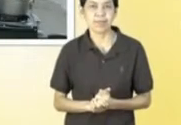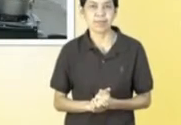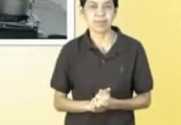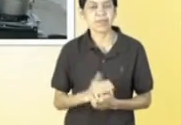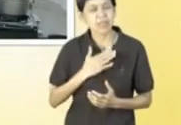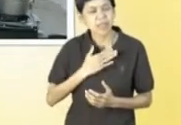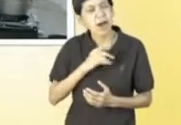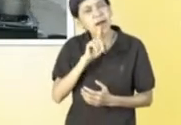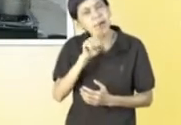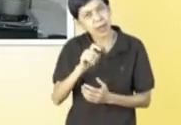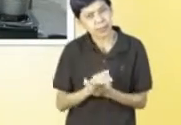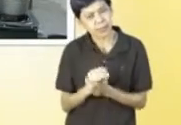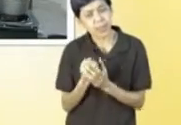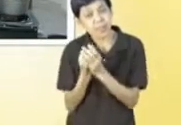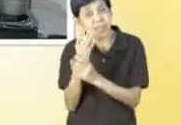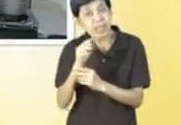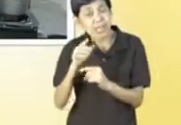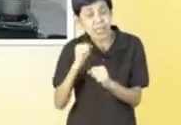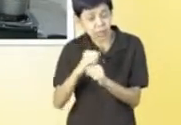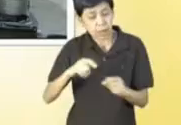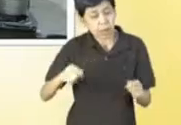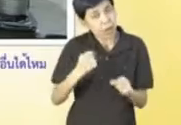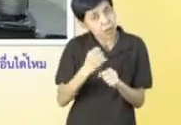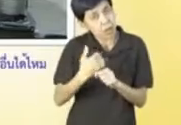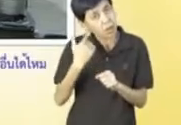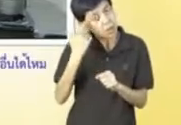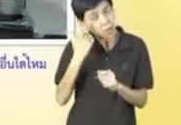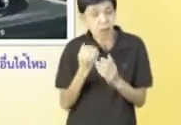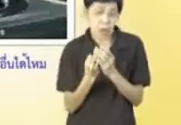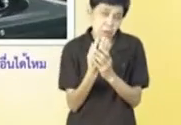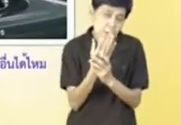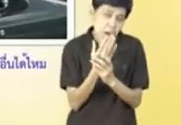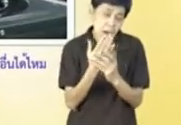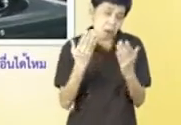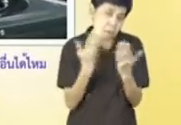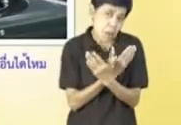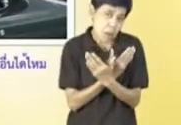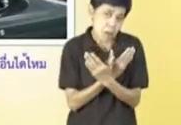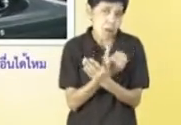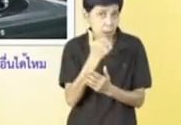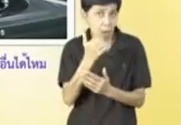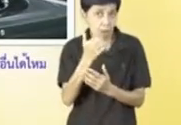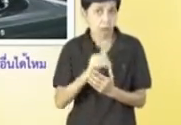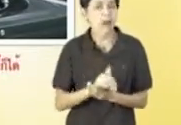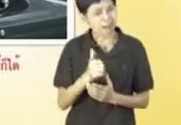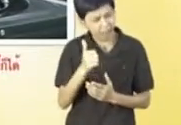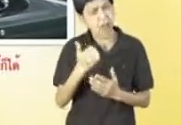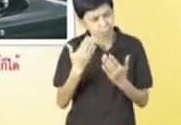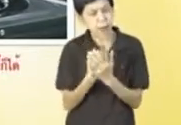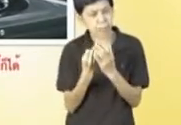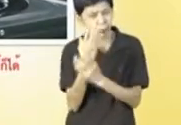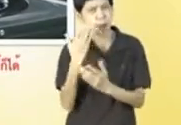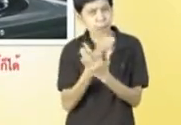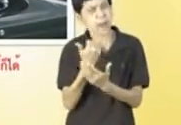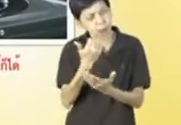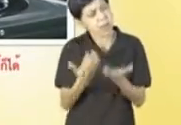ท่านหานอกจากแกงขี้เหล็กที่นอกจากส่วนผสมแบบนี้แล้วเราใช้ขี้เหล็กเราสามารถที่จะเปลี่ยนขี้เหล็กเป็นอย่างอื่นได้ไหมคะ ได้ครับ